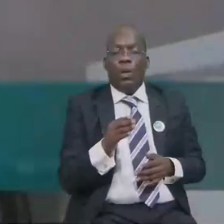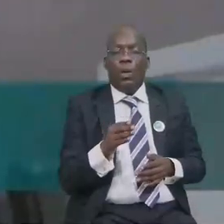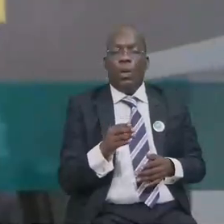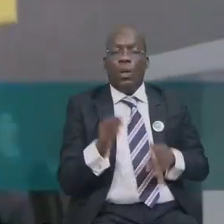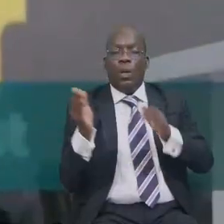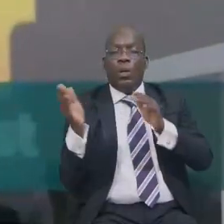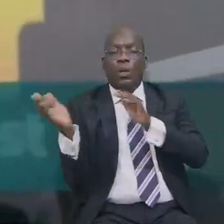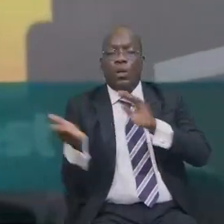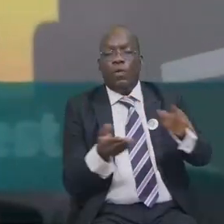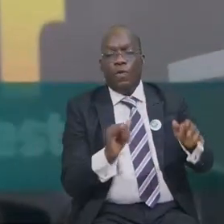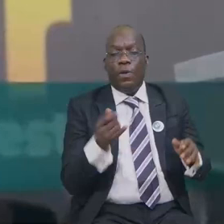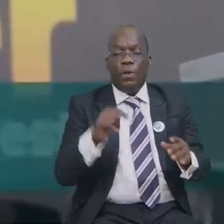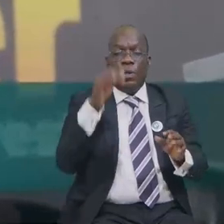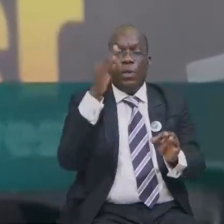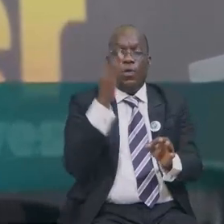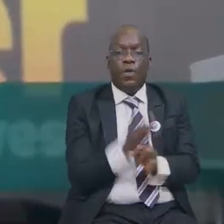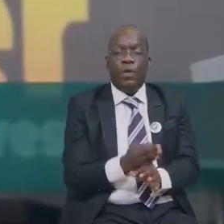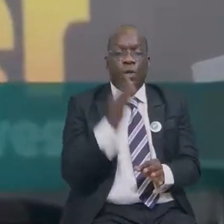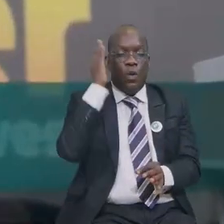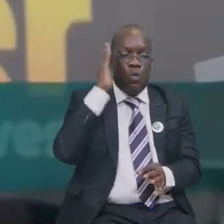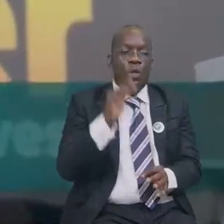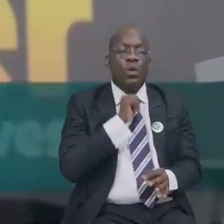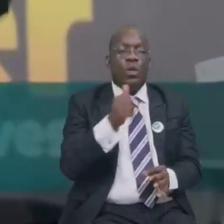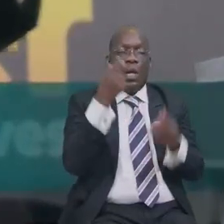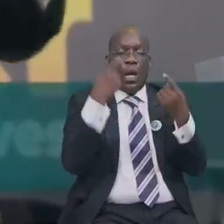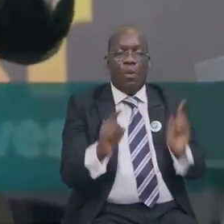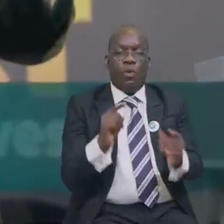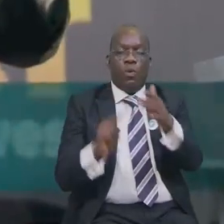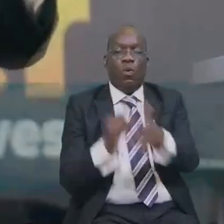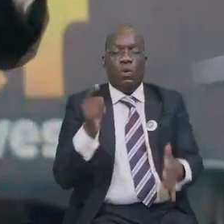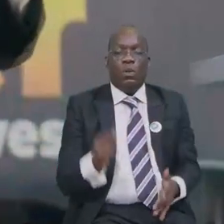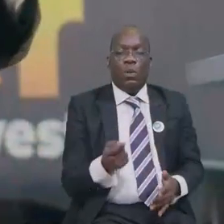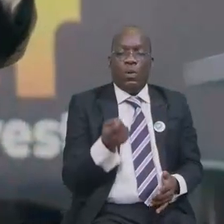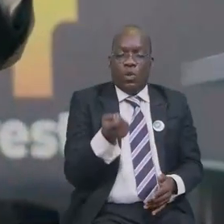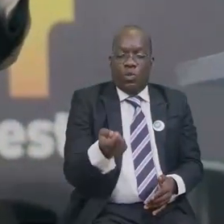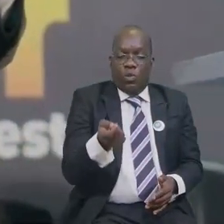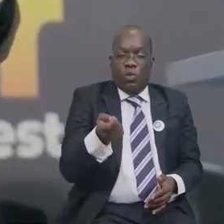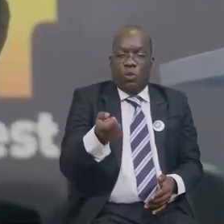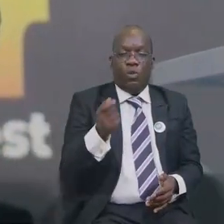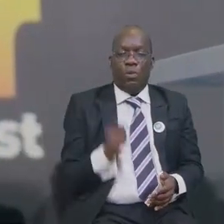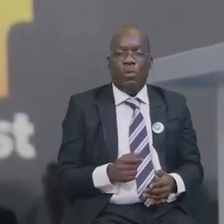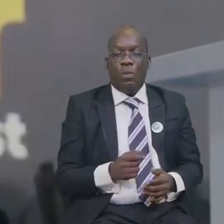ne se produit pas en un saut. Un peu, petit à petit,